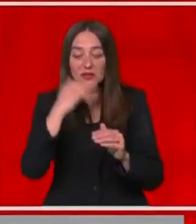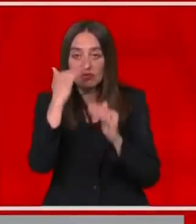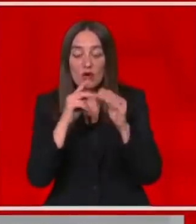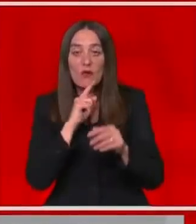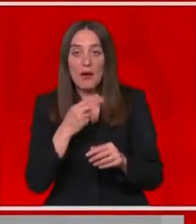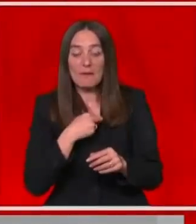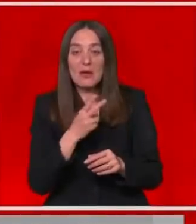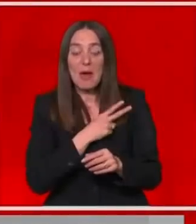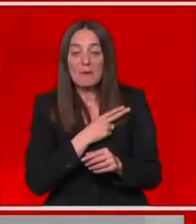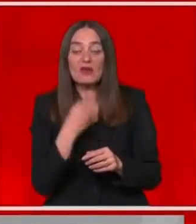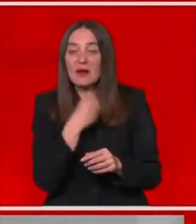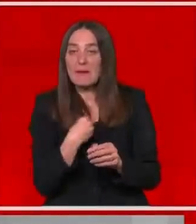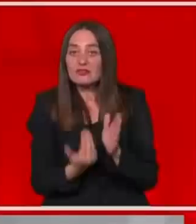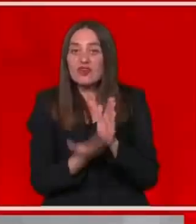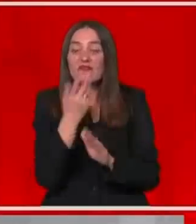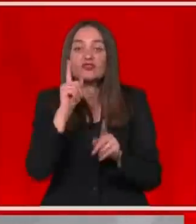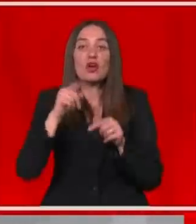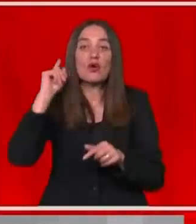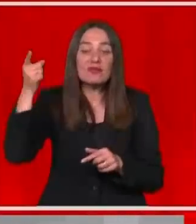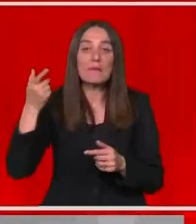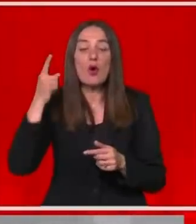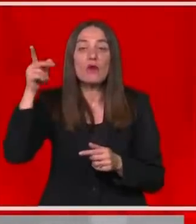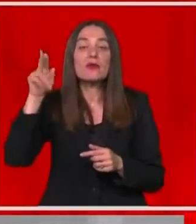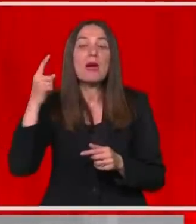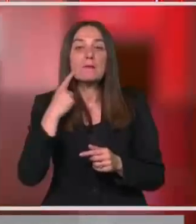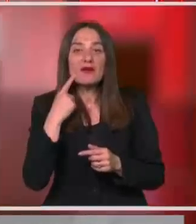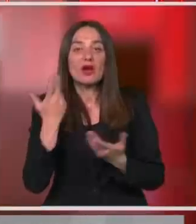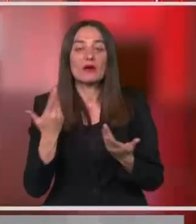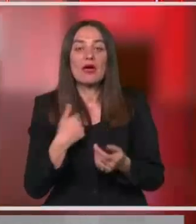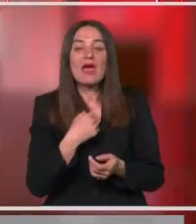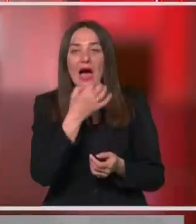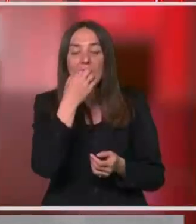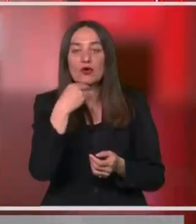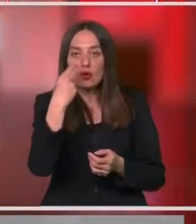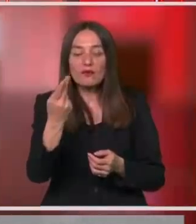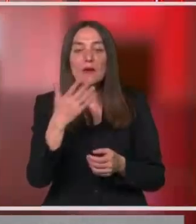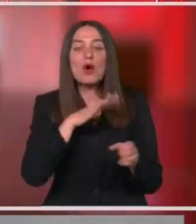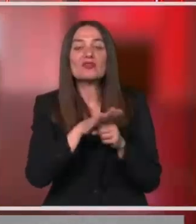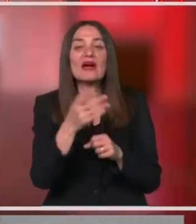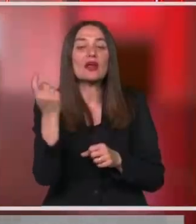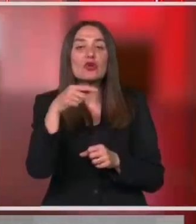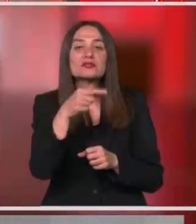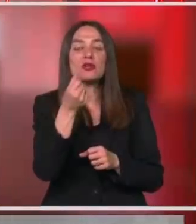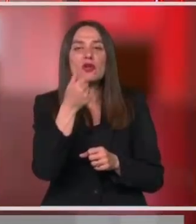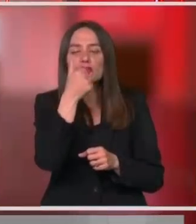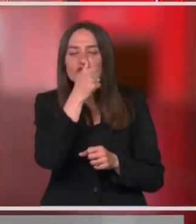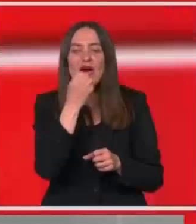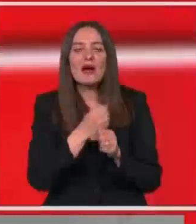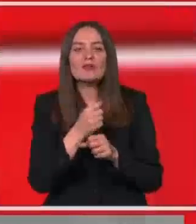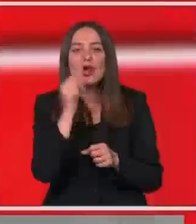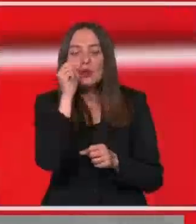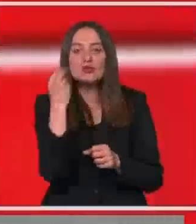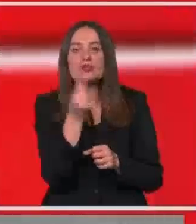mi imamo su dramatično veća nego kod njih. I oni imaju tu privilegiju. Da odgovorim na Jovanino pitanje. Odakle dolaze ti novci? Šta rade ljudi u Srbiji koji imaju viška